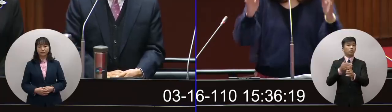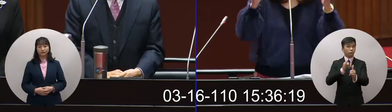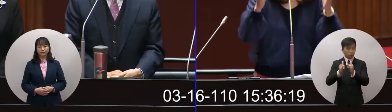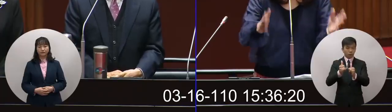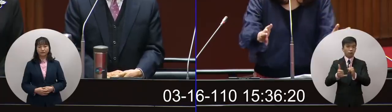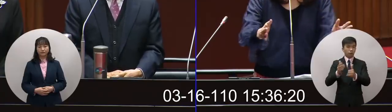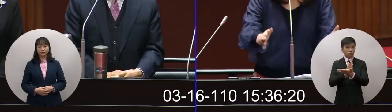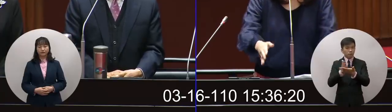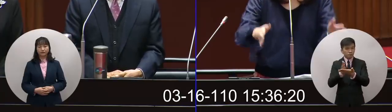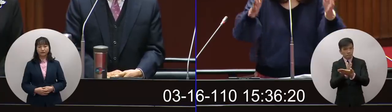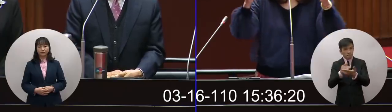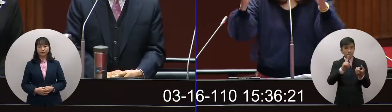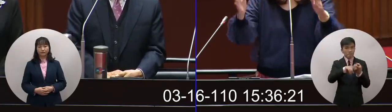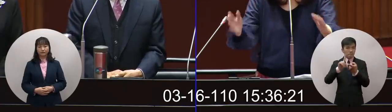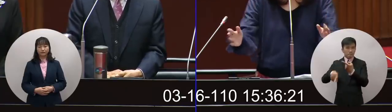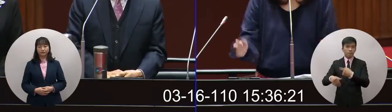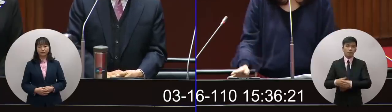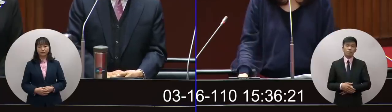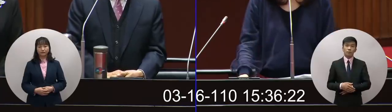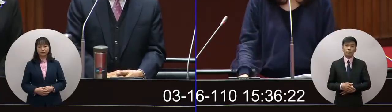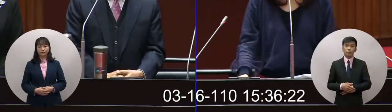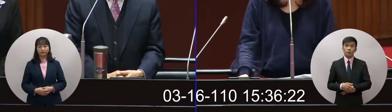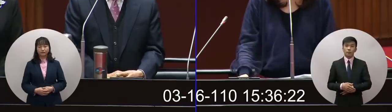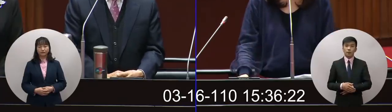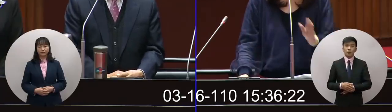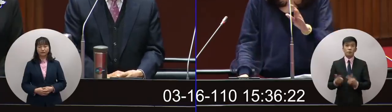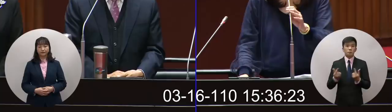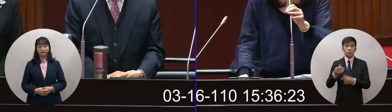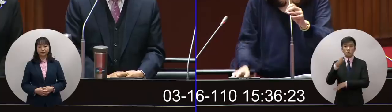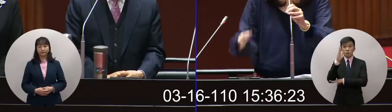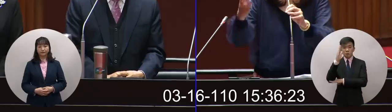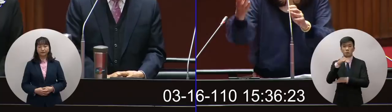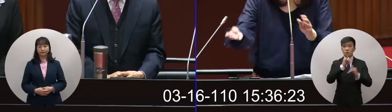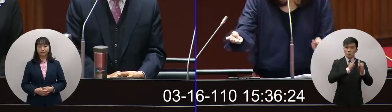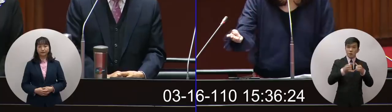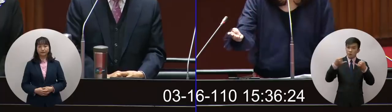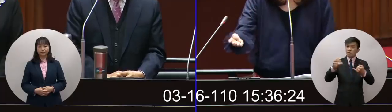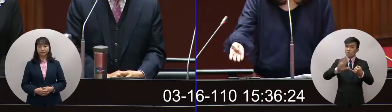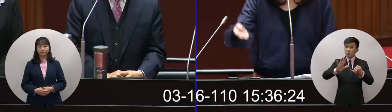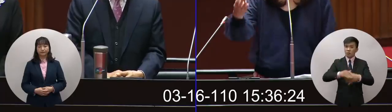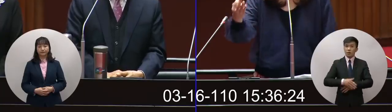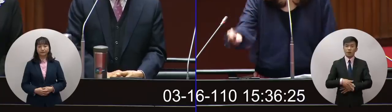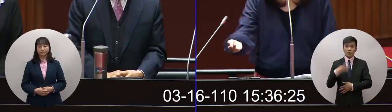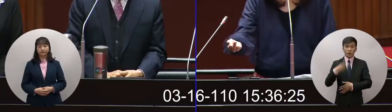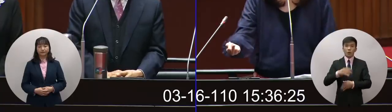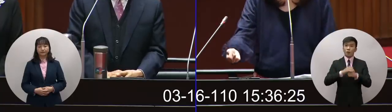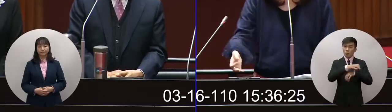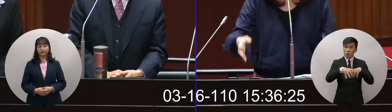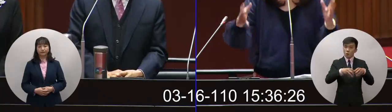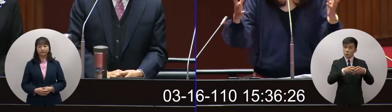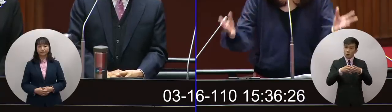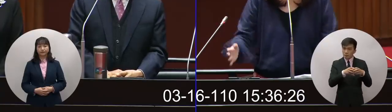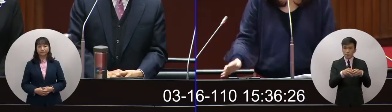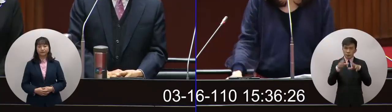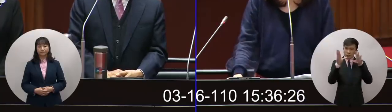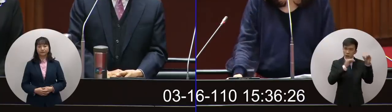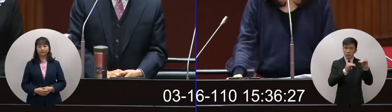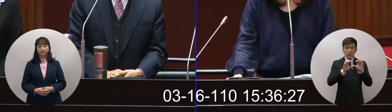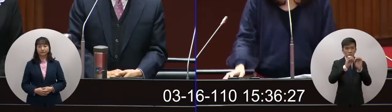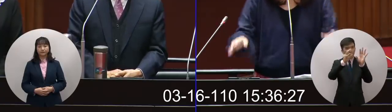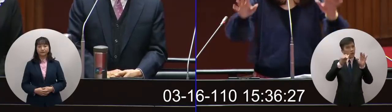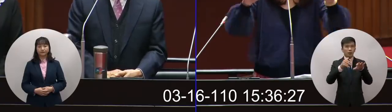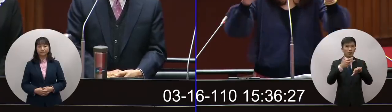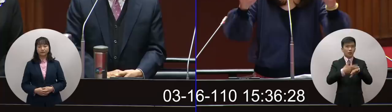我不希望政府站在人民的对立面，更何况环团他们的资源、他们的组织、他们宣传的管